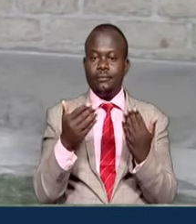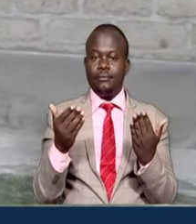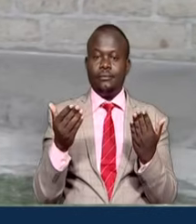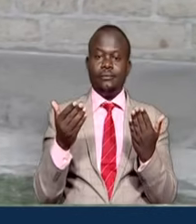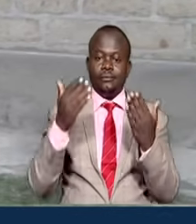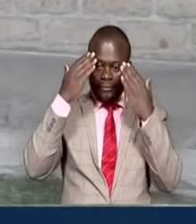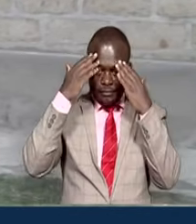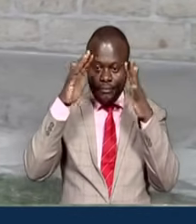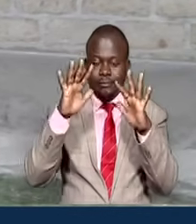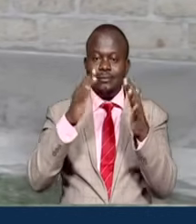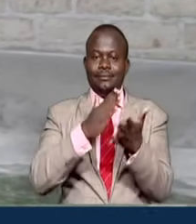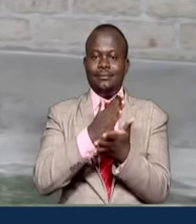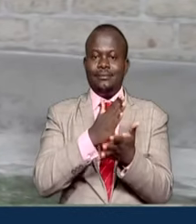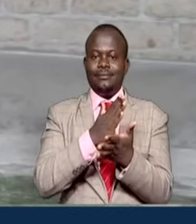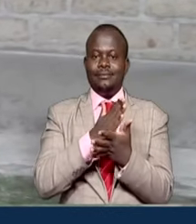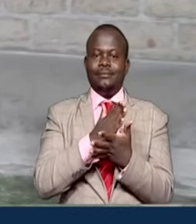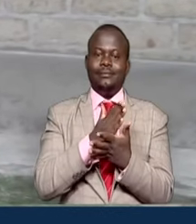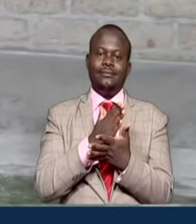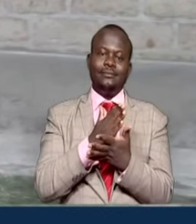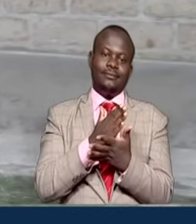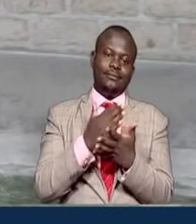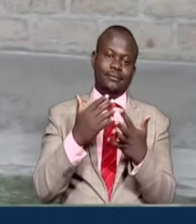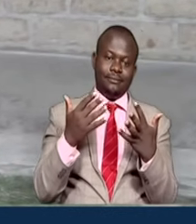Ntago nari nzi ko rwose